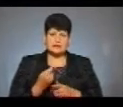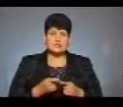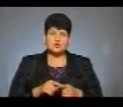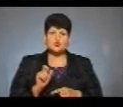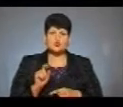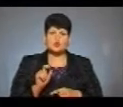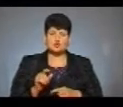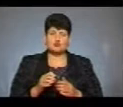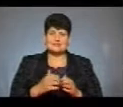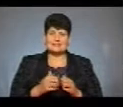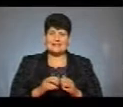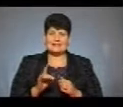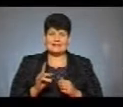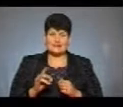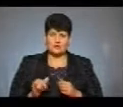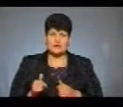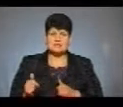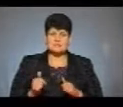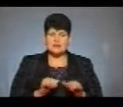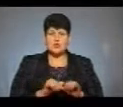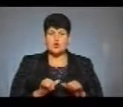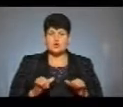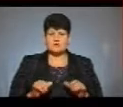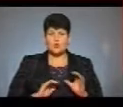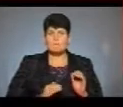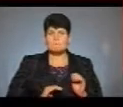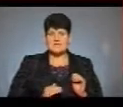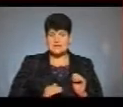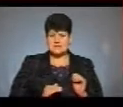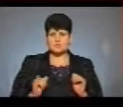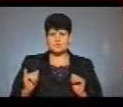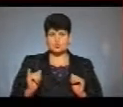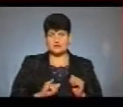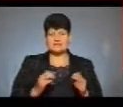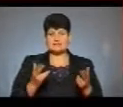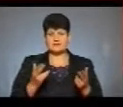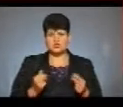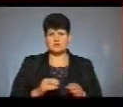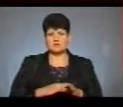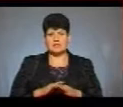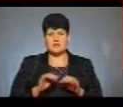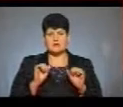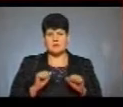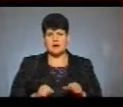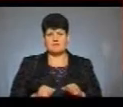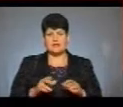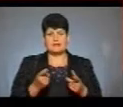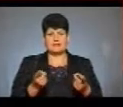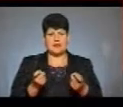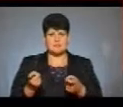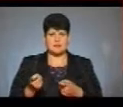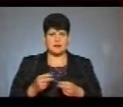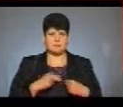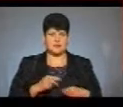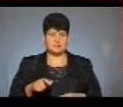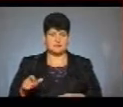золоту середину, яка би забезпечила і розвиток бізнесу, і, звичайно, дотримання прав найманих працівників. Давайте